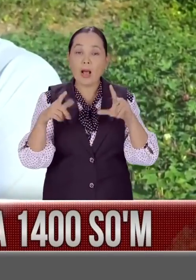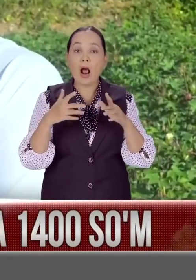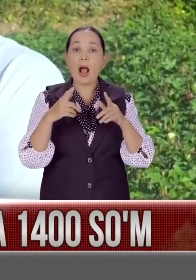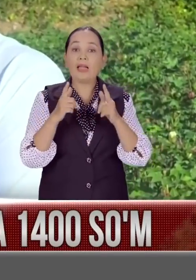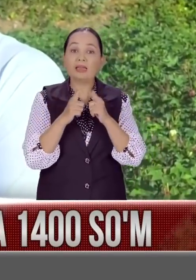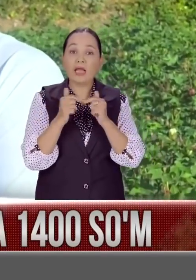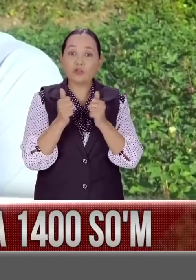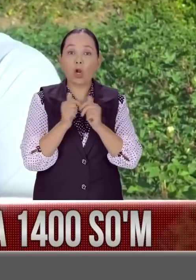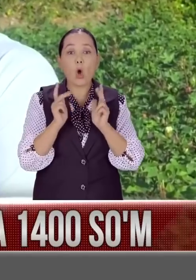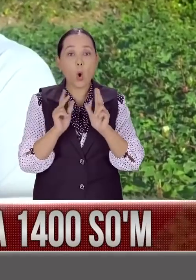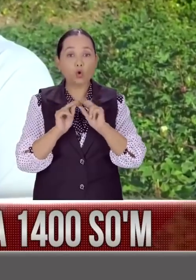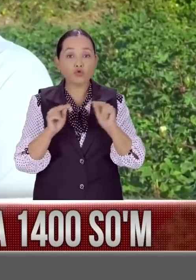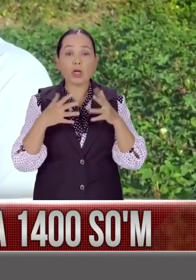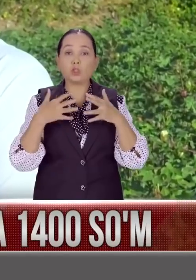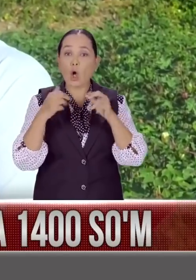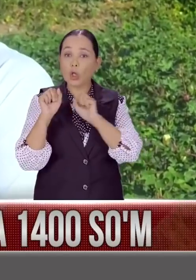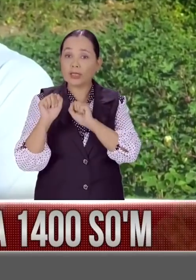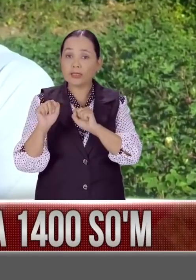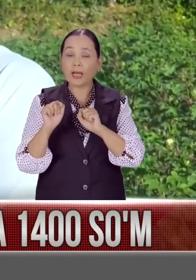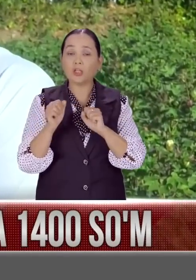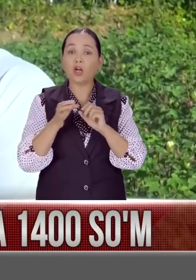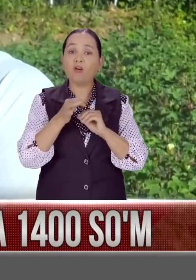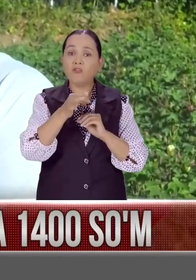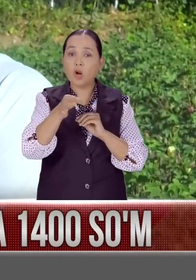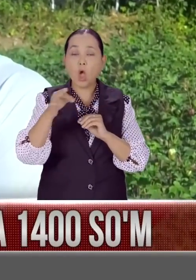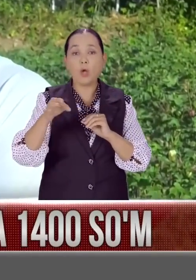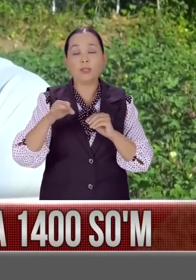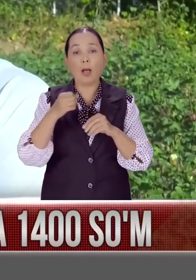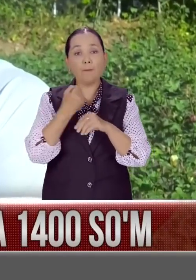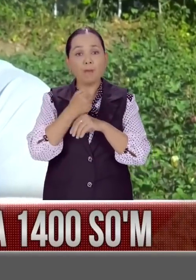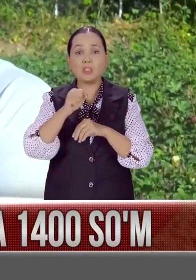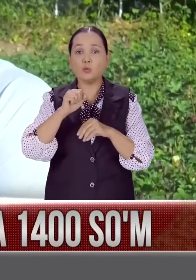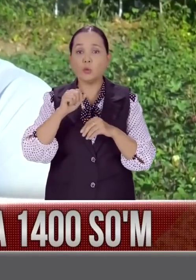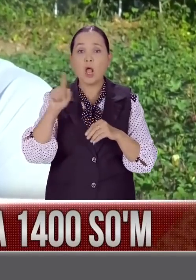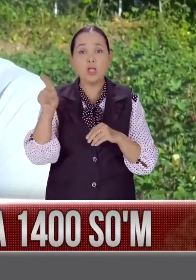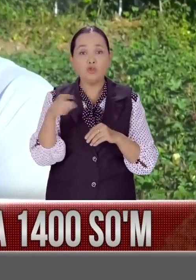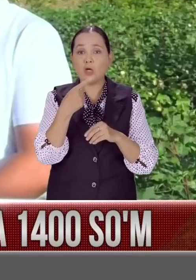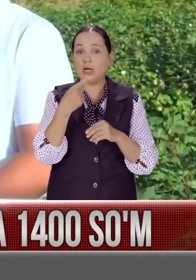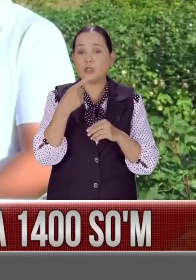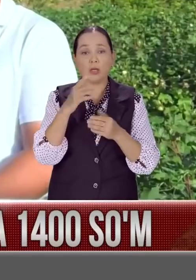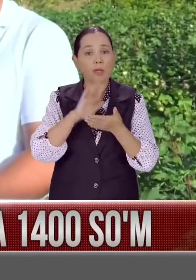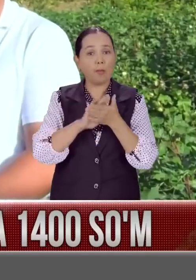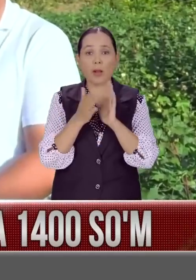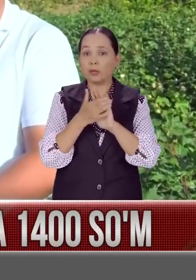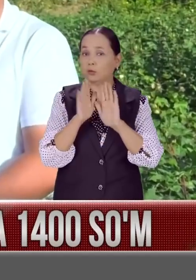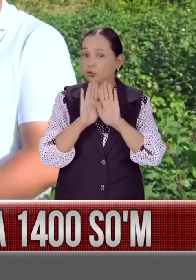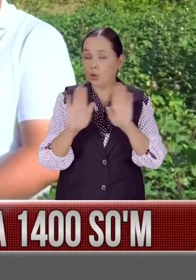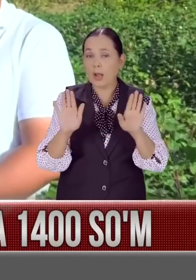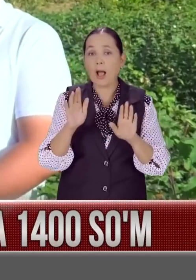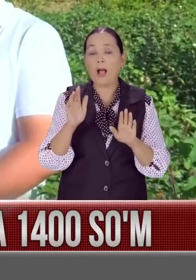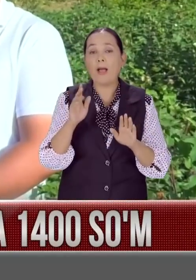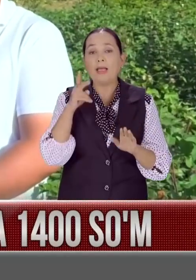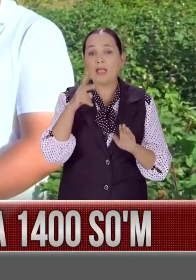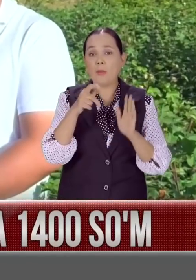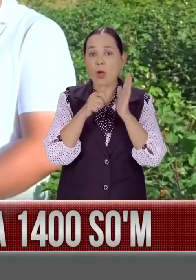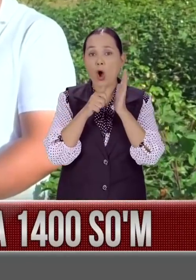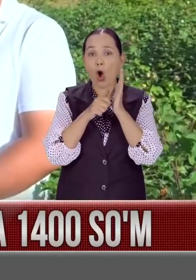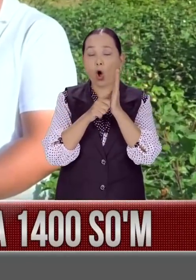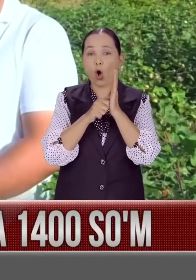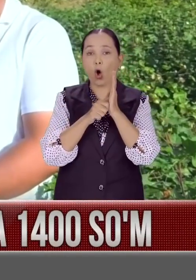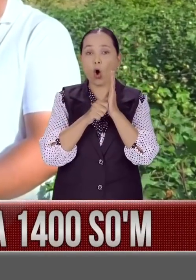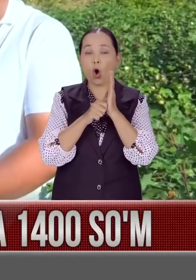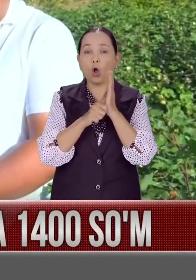tashkilotlari, o'qituvchilar, sog'liqni saqlash bular paxta terimiga majburiy holda jalb etilmaydi. Yakkabog'da 264 ming kishi bo'lsa,